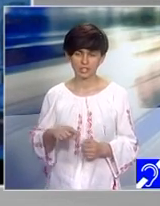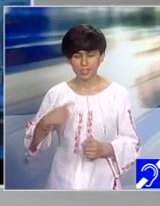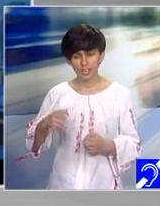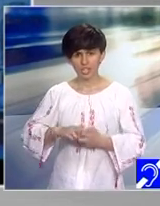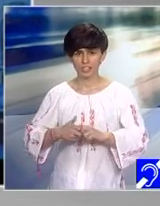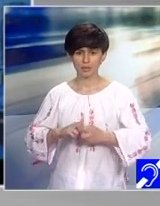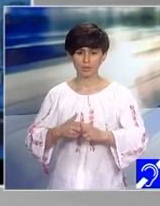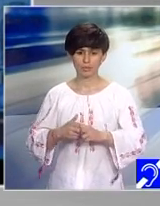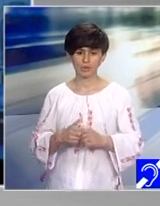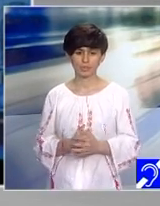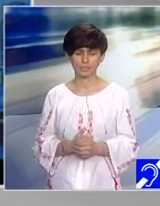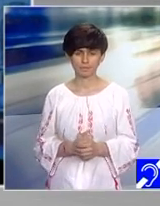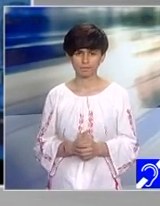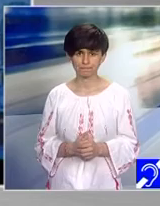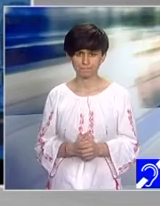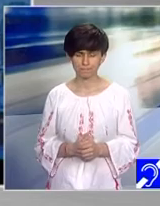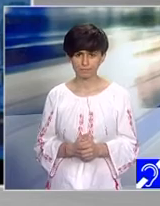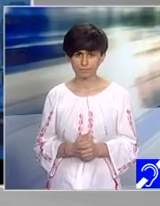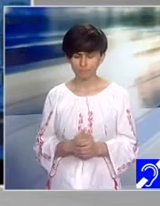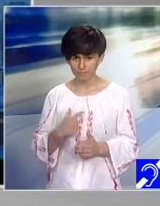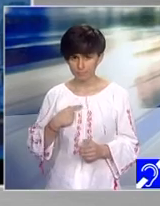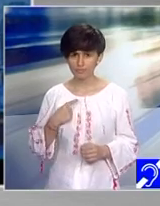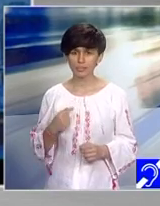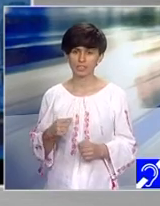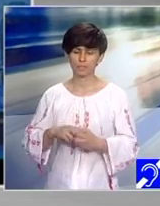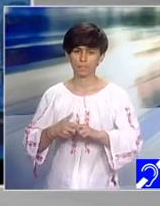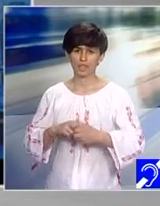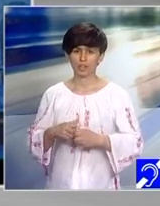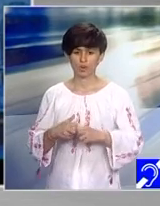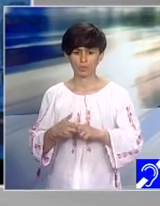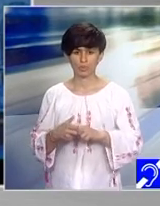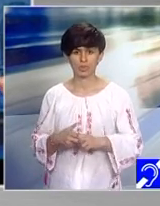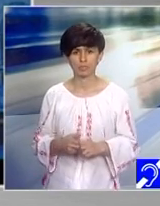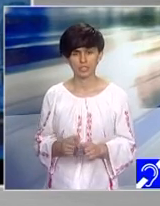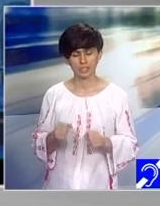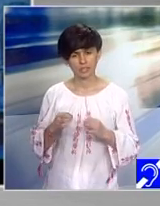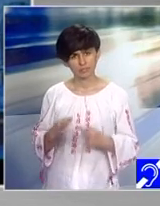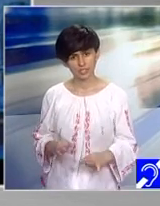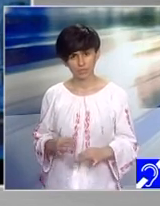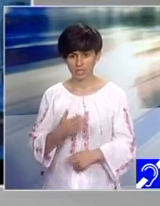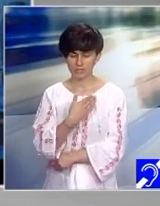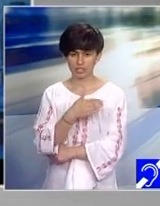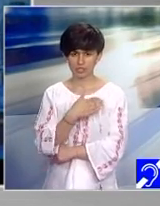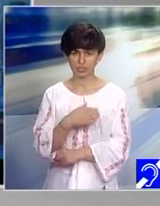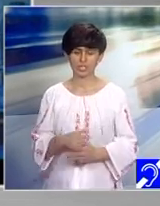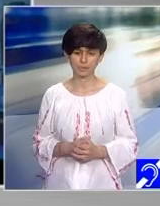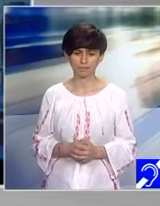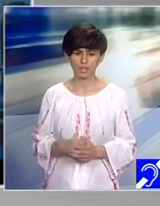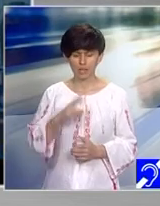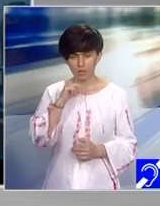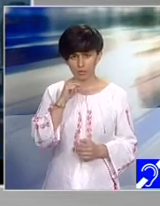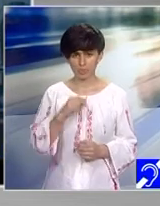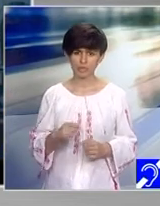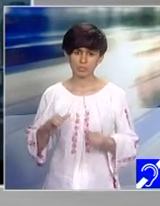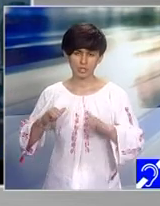securitate națională. Da, dar e o problemă de securitate națională și... Ați amintit cazul Poloniei, care e extrem de